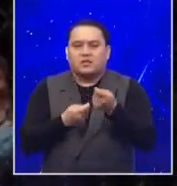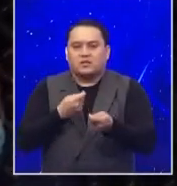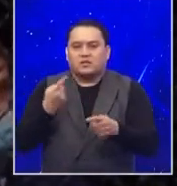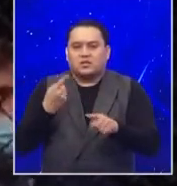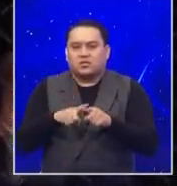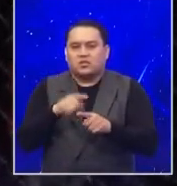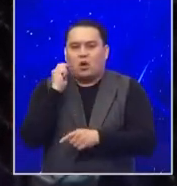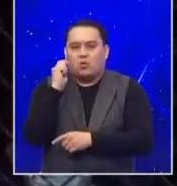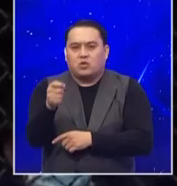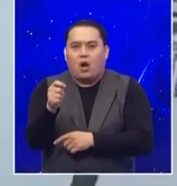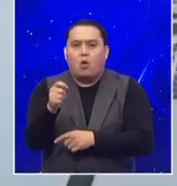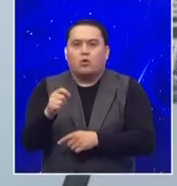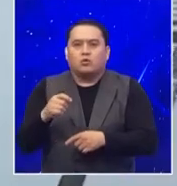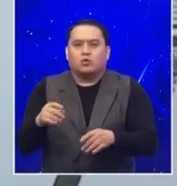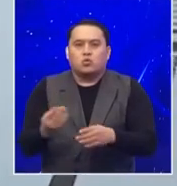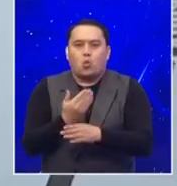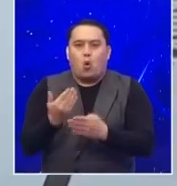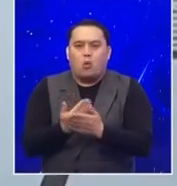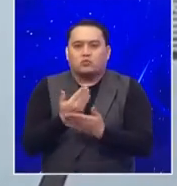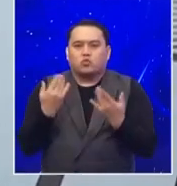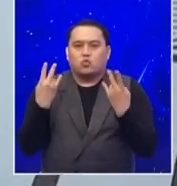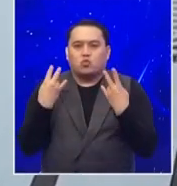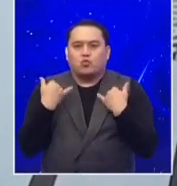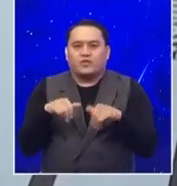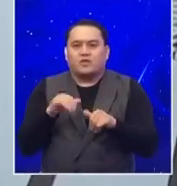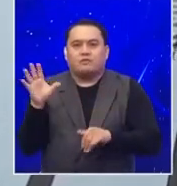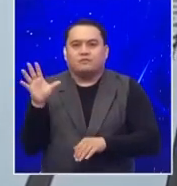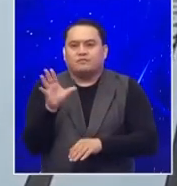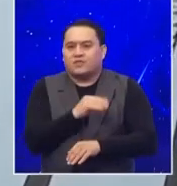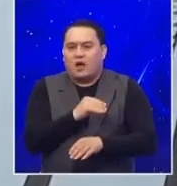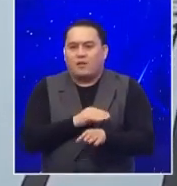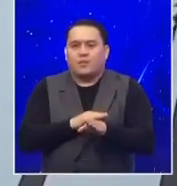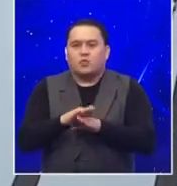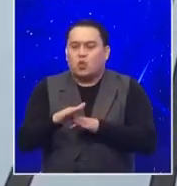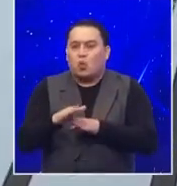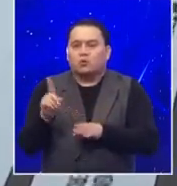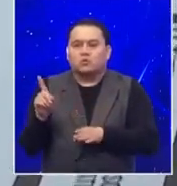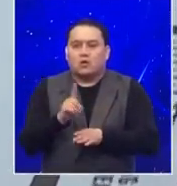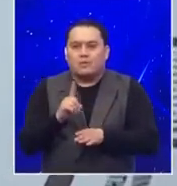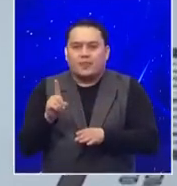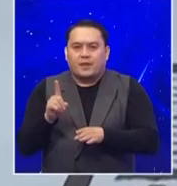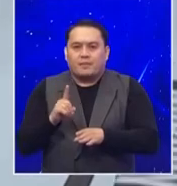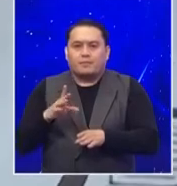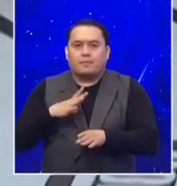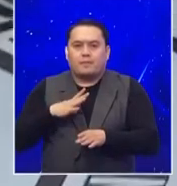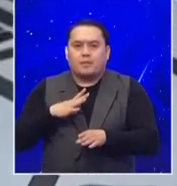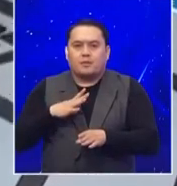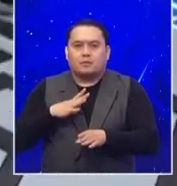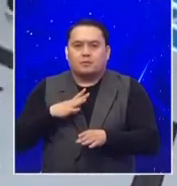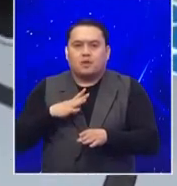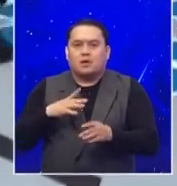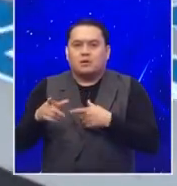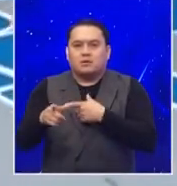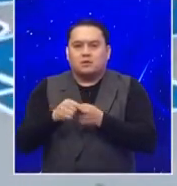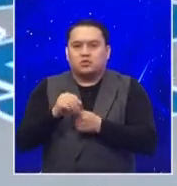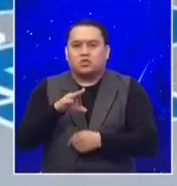техническим нокаутом. Эта новость шокировала все ММА-комьюнити. Дополним, перед основным кардом в прилимах дрался и